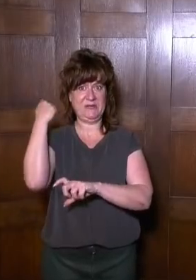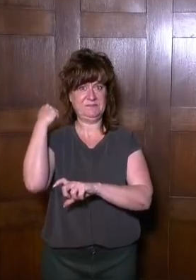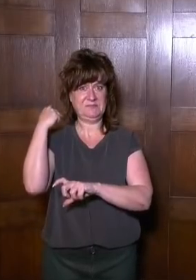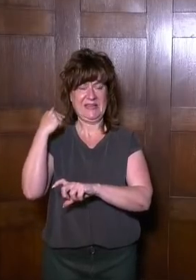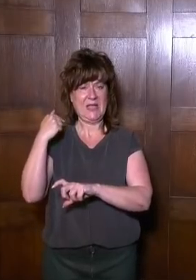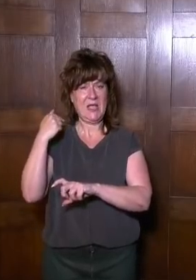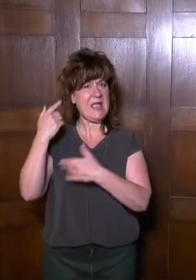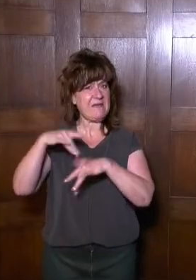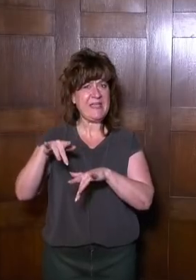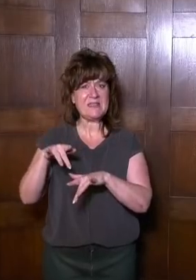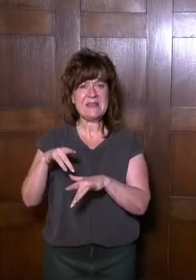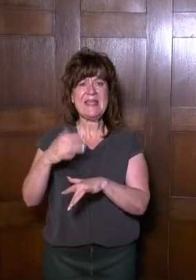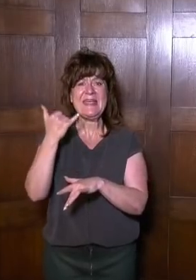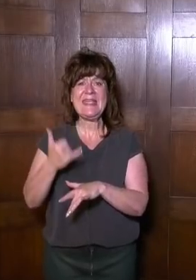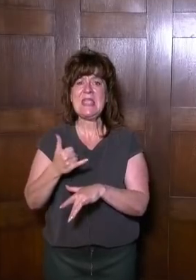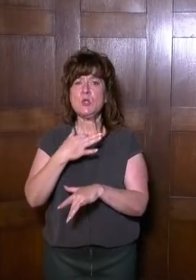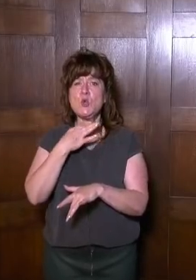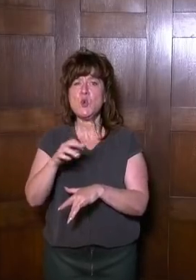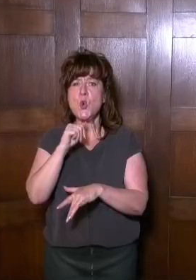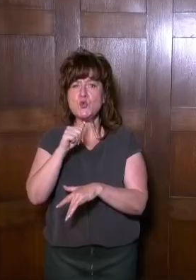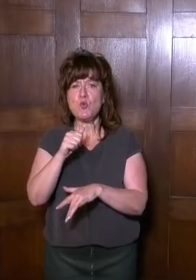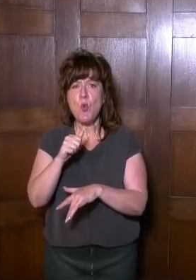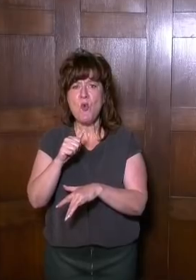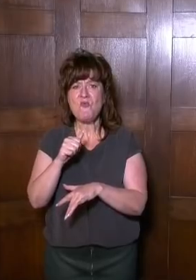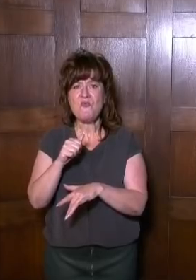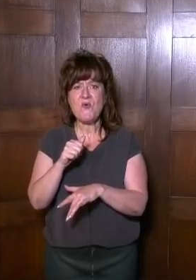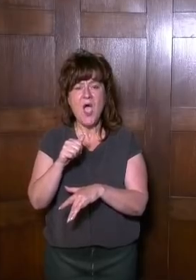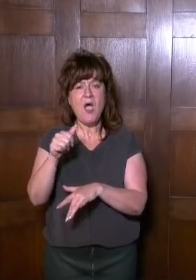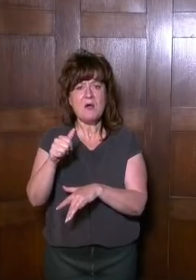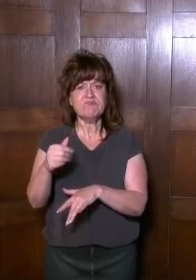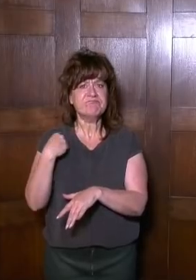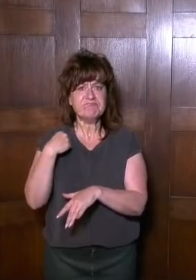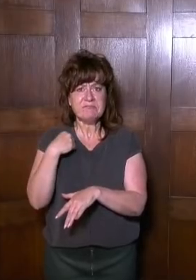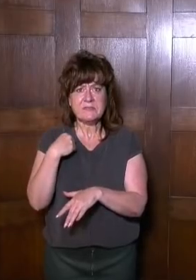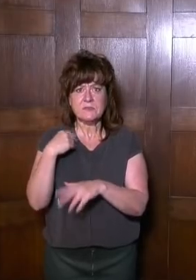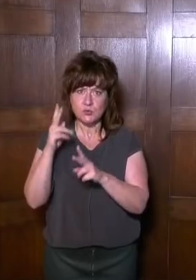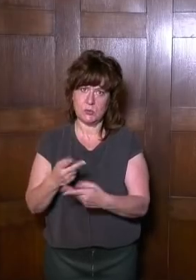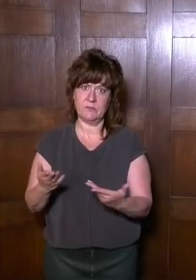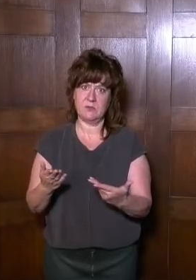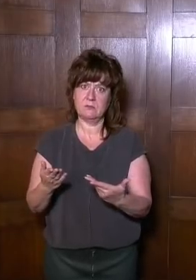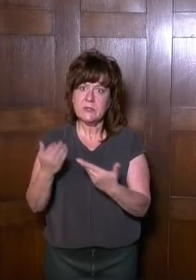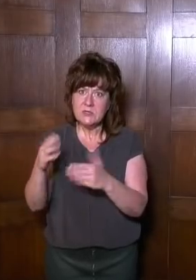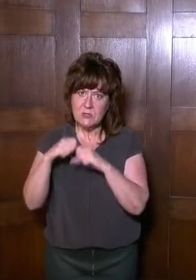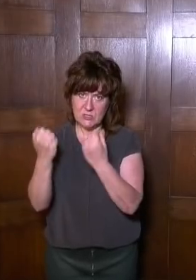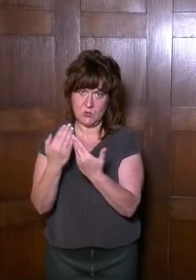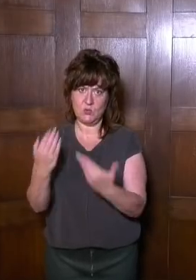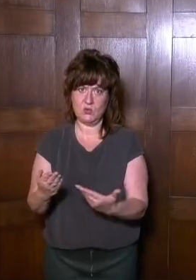der Kindernotruf-Hotline da erfahren, dass es genauso gekommen ist. Deswegen Schulöffnung, erste